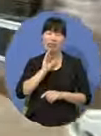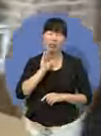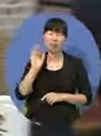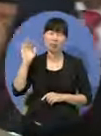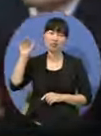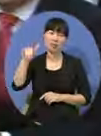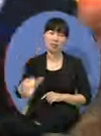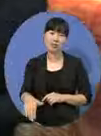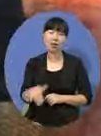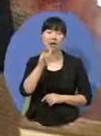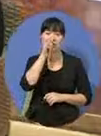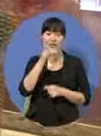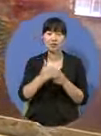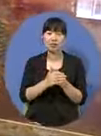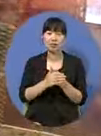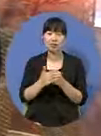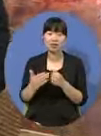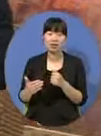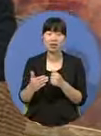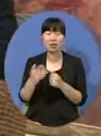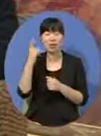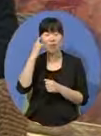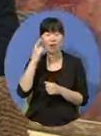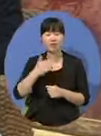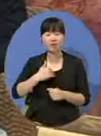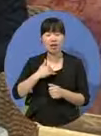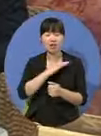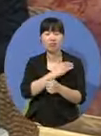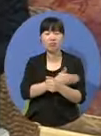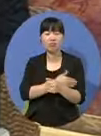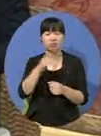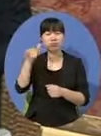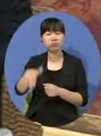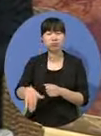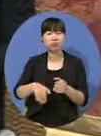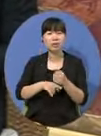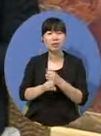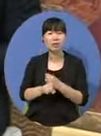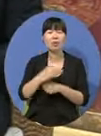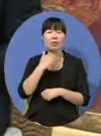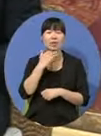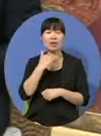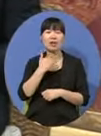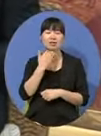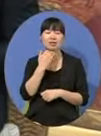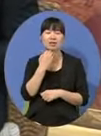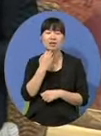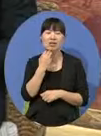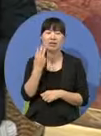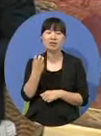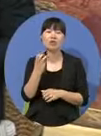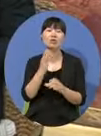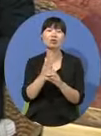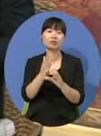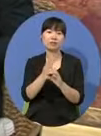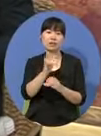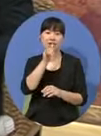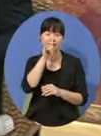왔었거든. 슬럼프가 왔는데 왜 슬럼프가 왔냐면은 그때 나이가 내가 서른